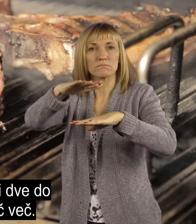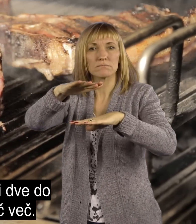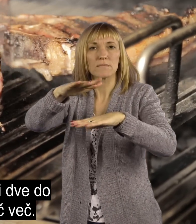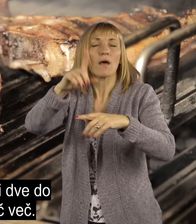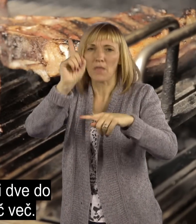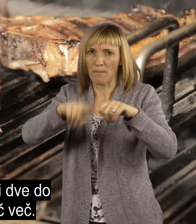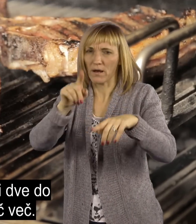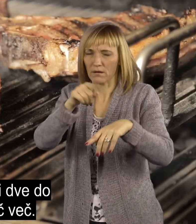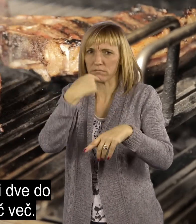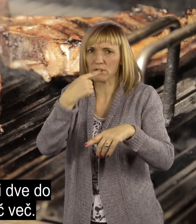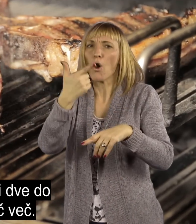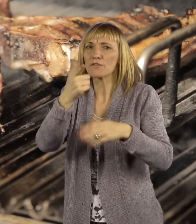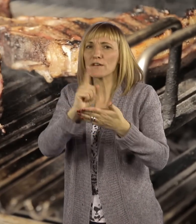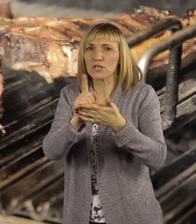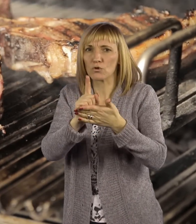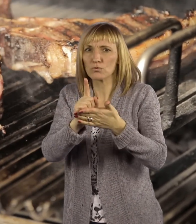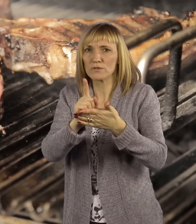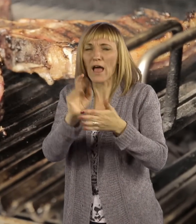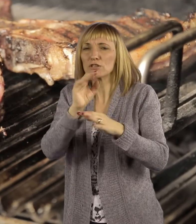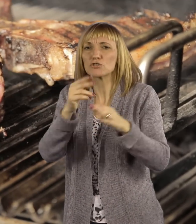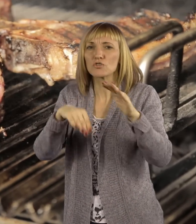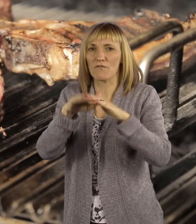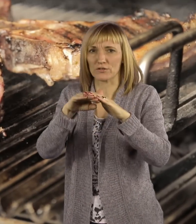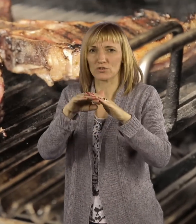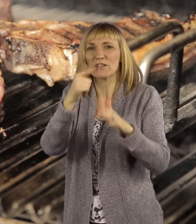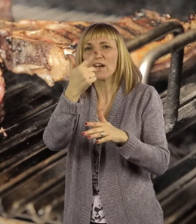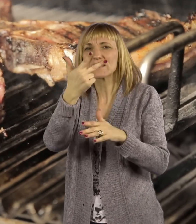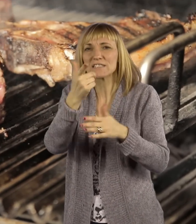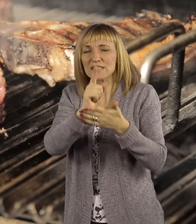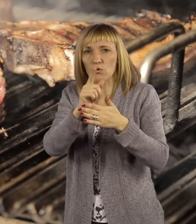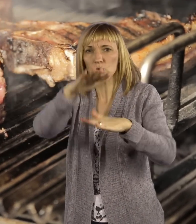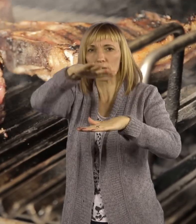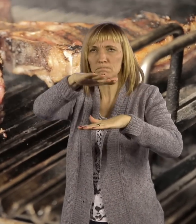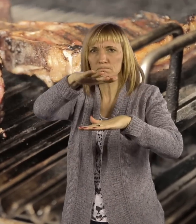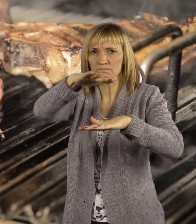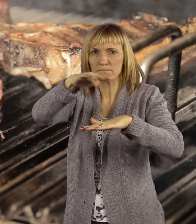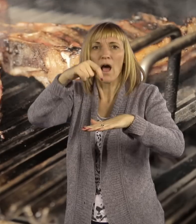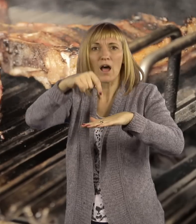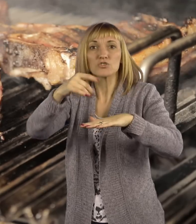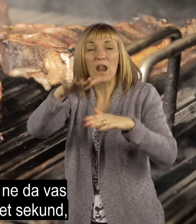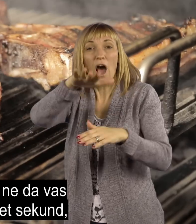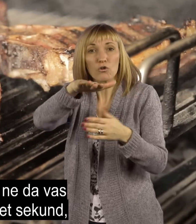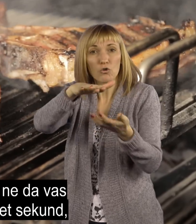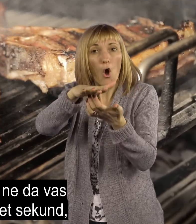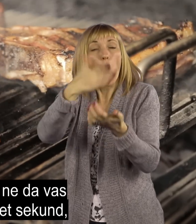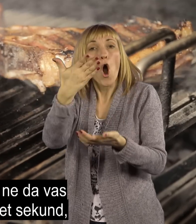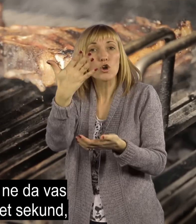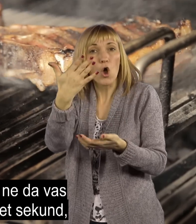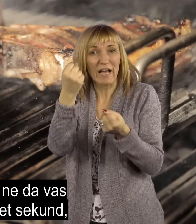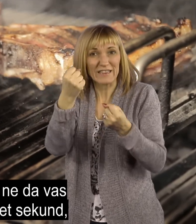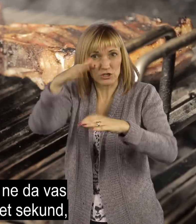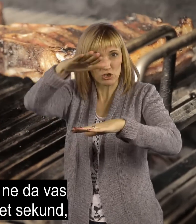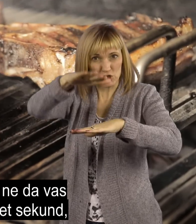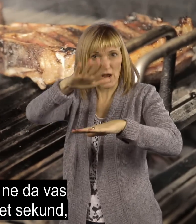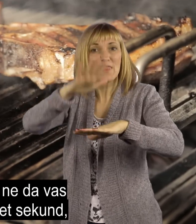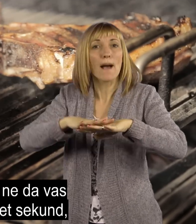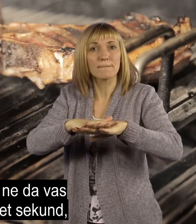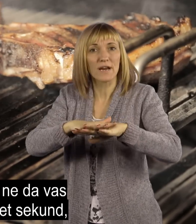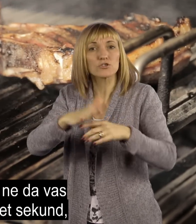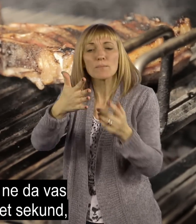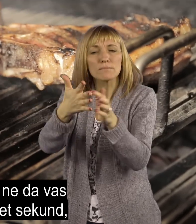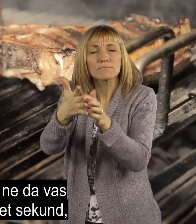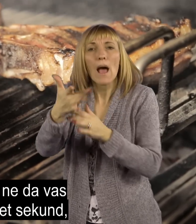2 sekunde in nič več. 2-3 sekunde. Če lahko držite roko, brez da